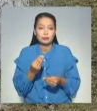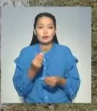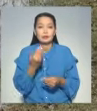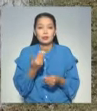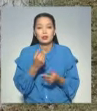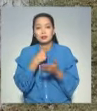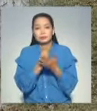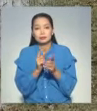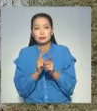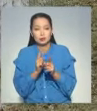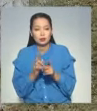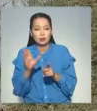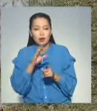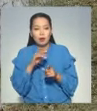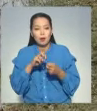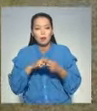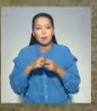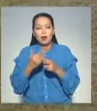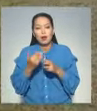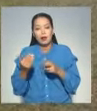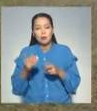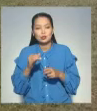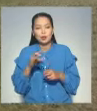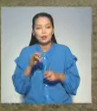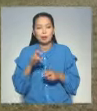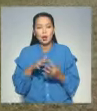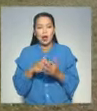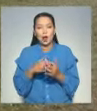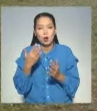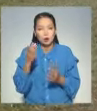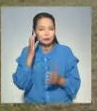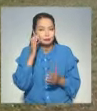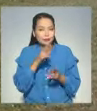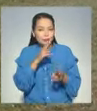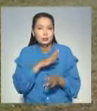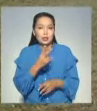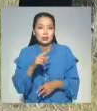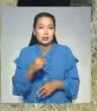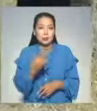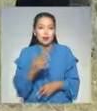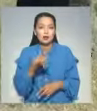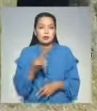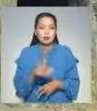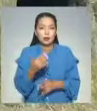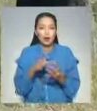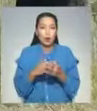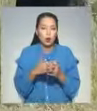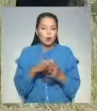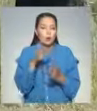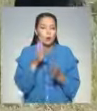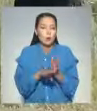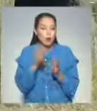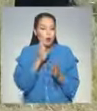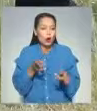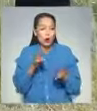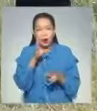Жәнібектіктердің жанайқайы ескерілмей қалыпты. Енді тезірек қаржы бөлінбесе 2,5 мыңнан астам ауылдықтың сусыз қалуы мүмкін. Аманат партиясына